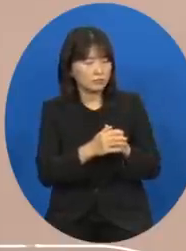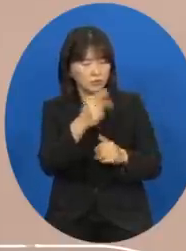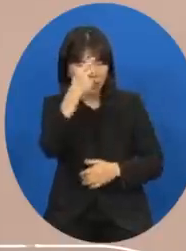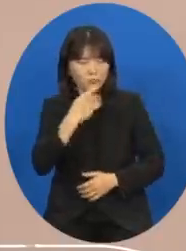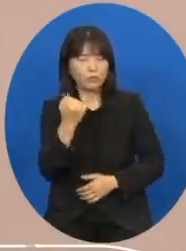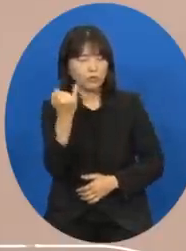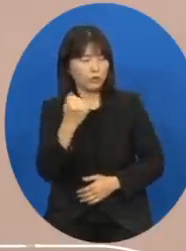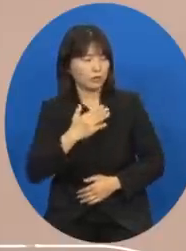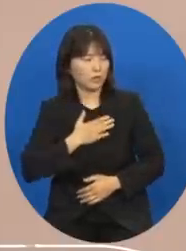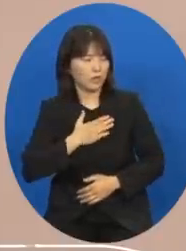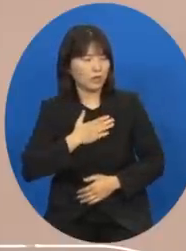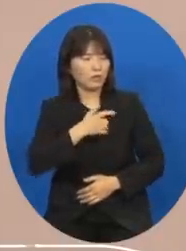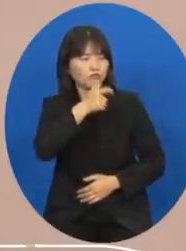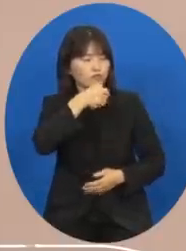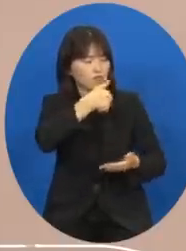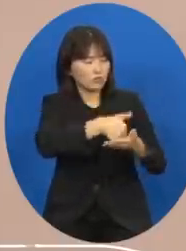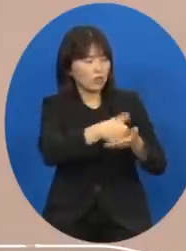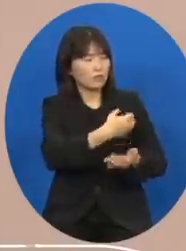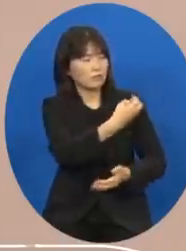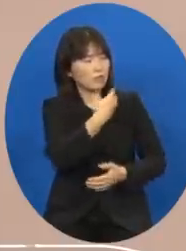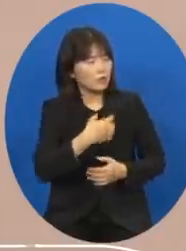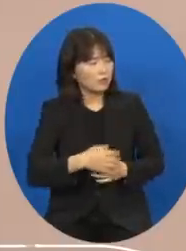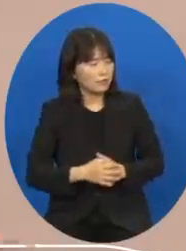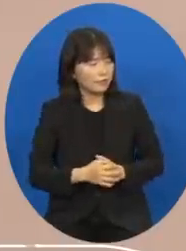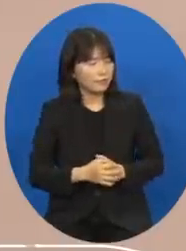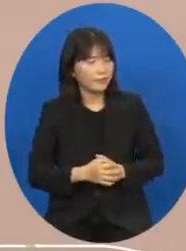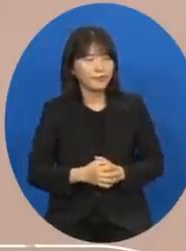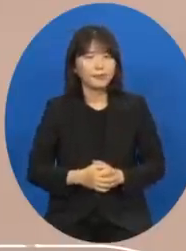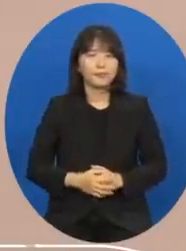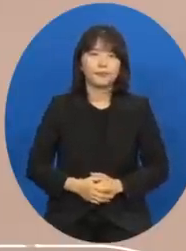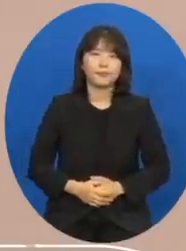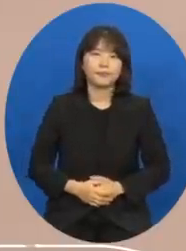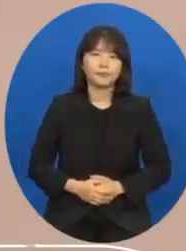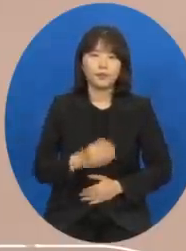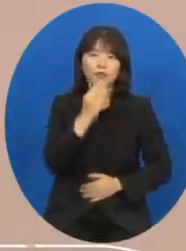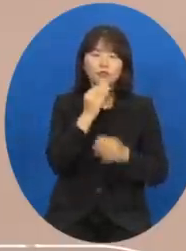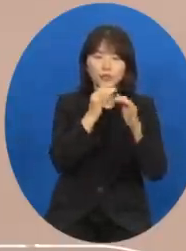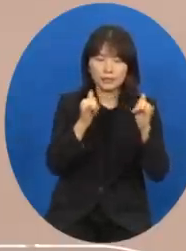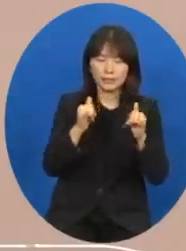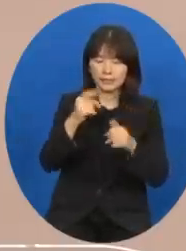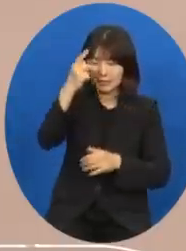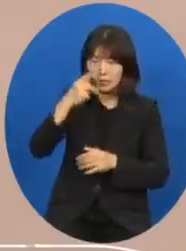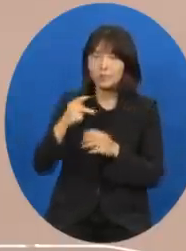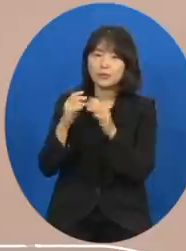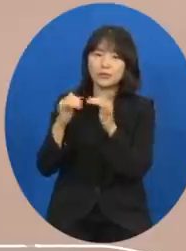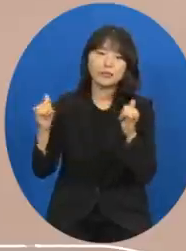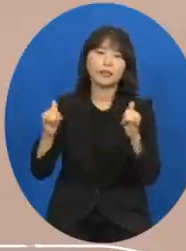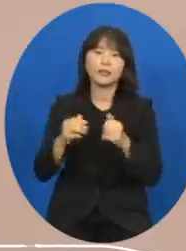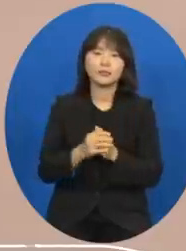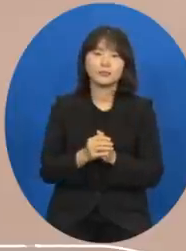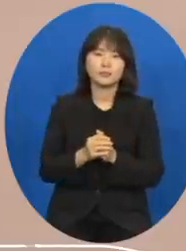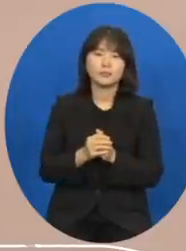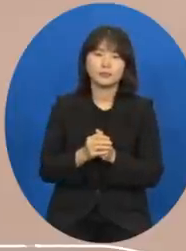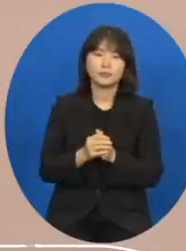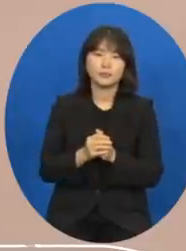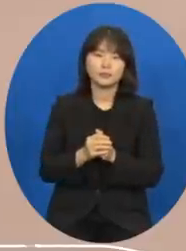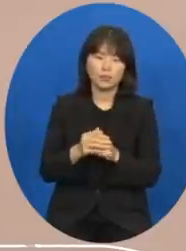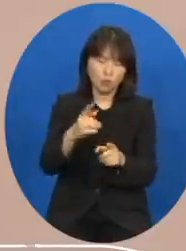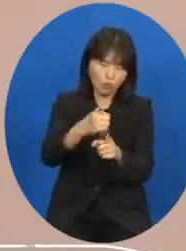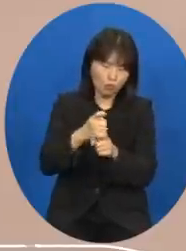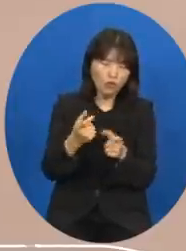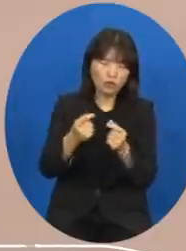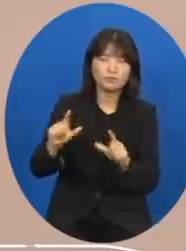사마리아 여자인 나에게 물을 달라고 하십니까? 유대인과 사마리아 사람은 아주 상극,